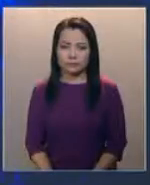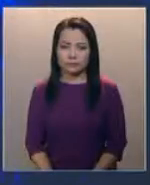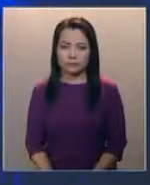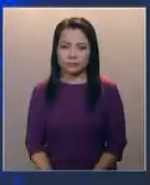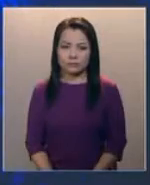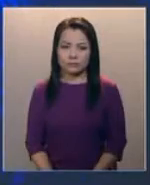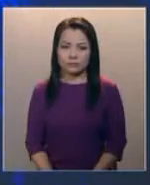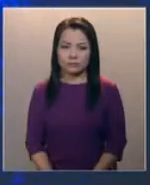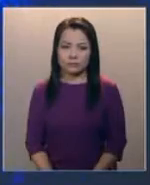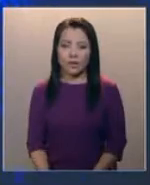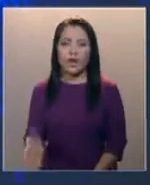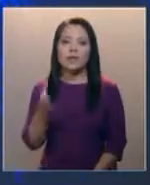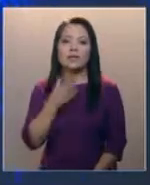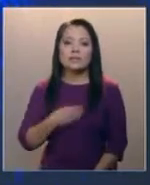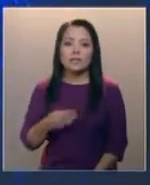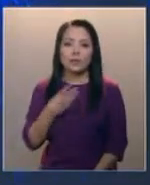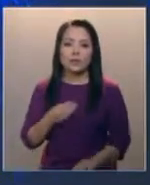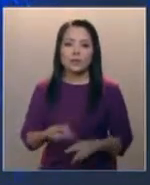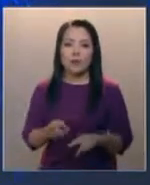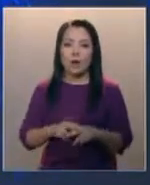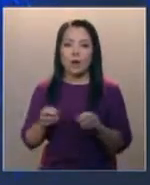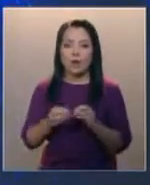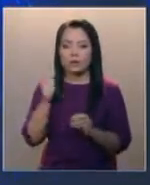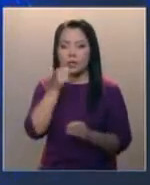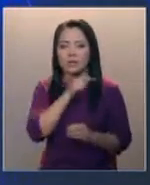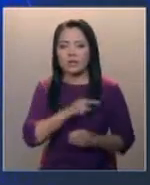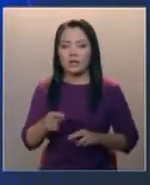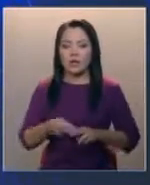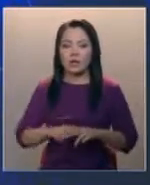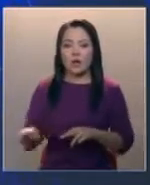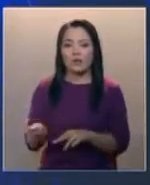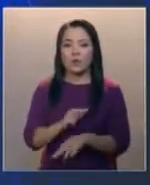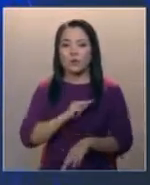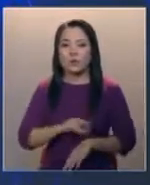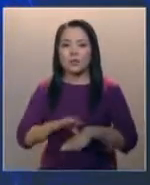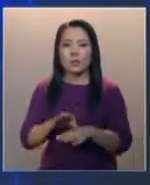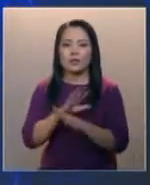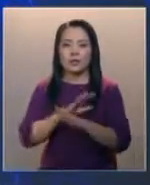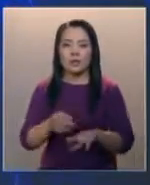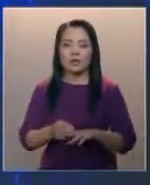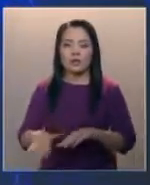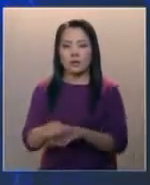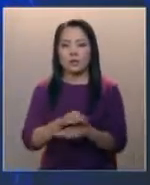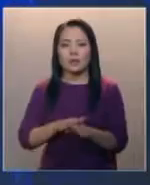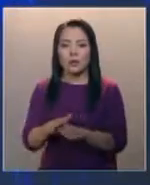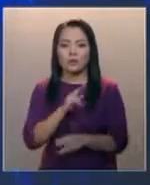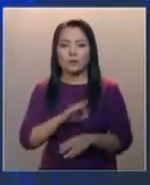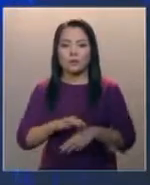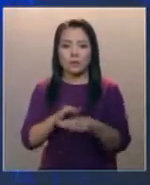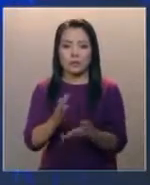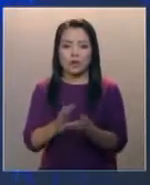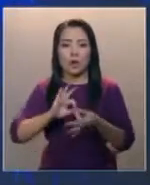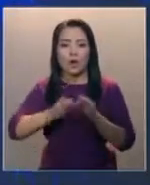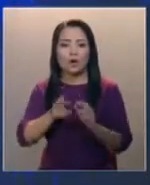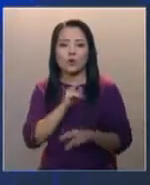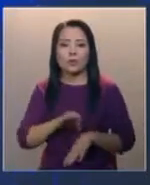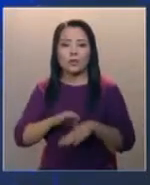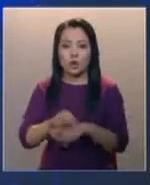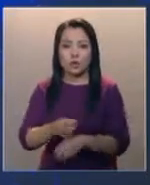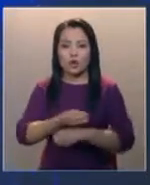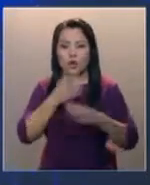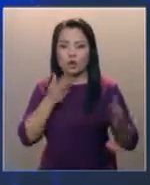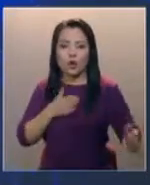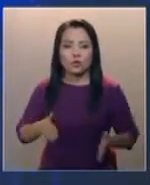Ел жаңақтармен жалғастырайық. Семейде ондаған жылдар бойы мүлде жөндеу көрмеген жылу жүйелері түгел ауыстырылып жатыр. Күрделі жөндеу жұмыстары нұрлы